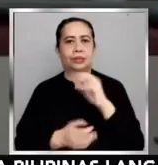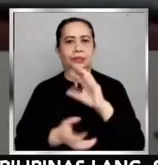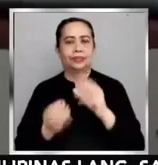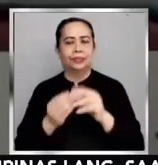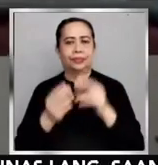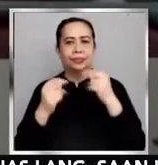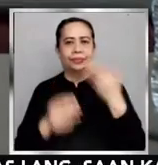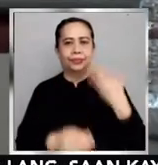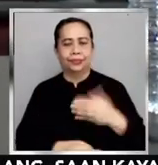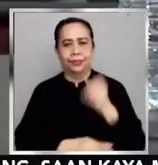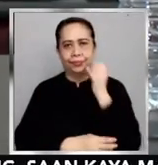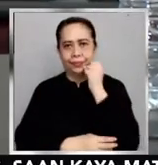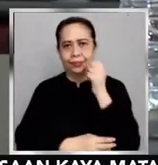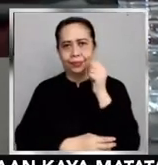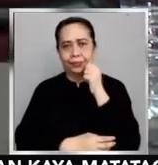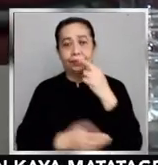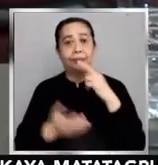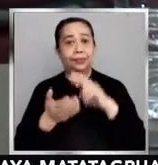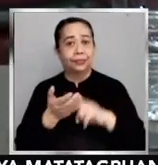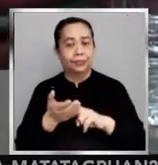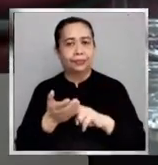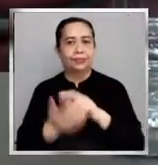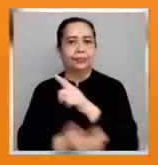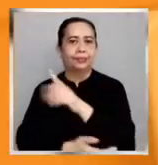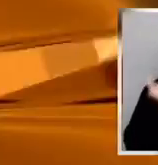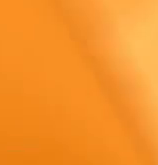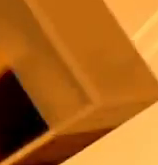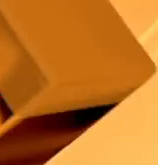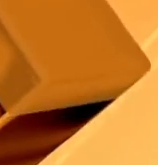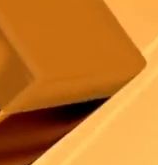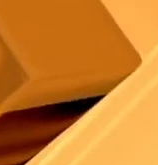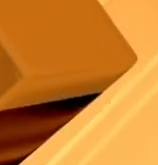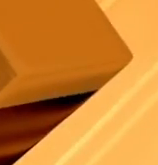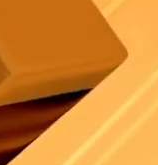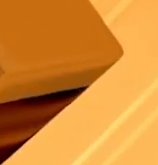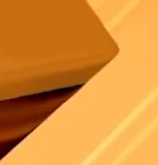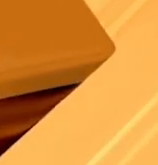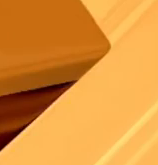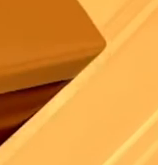Sandra Aguinaldo, nakatutok, 24 oras.